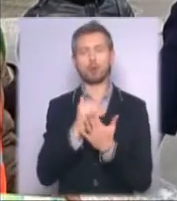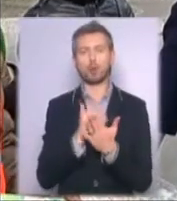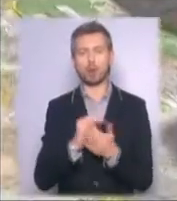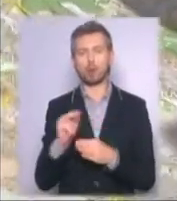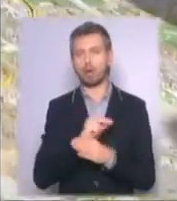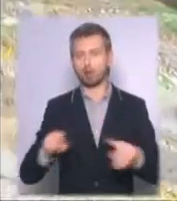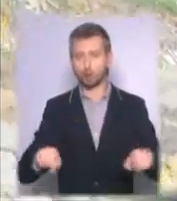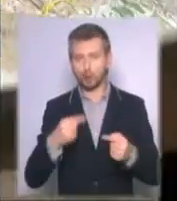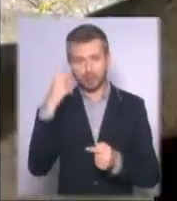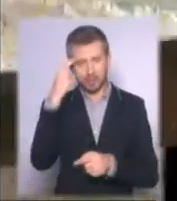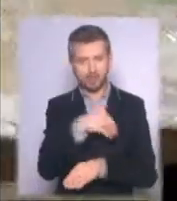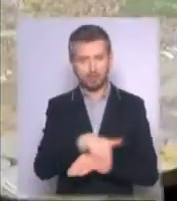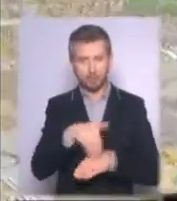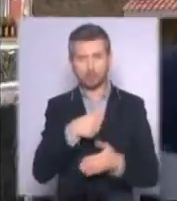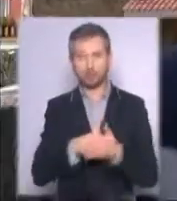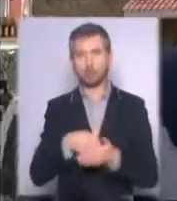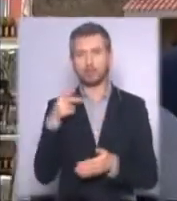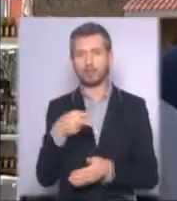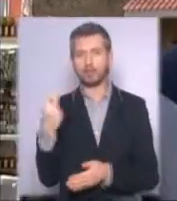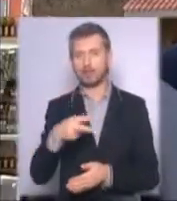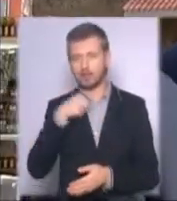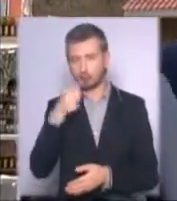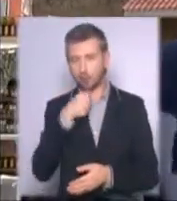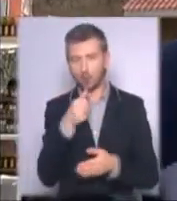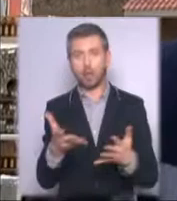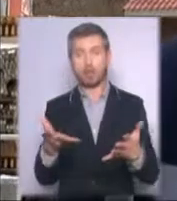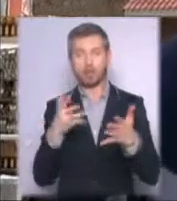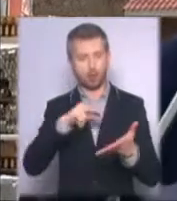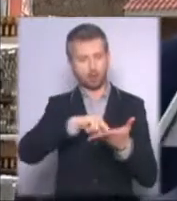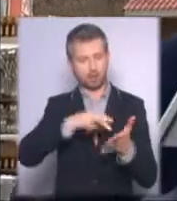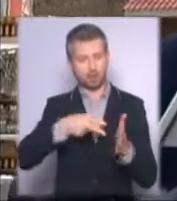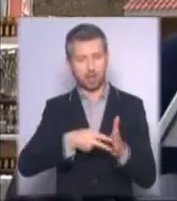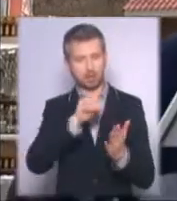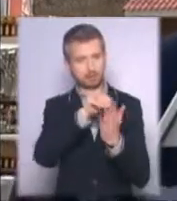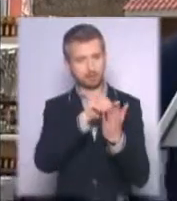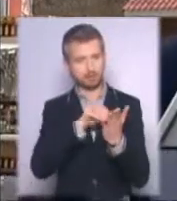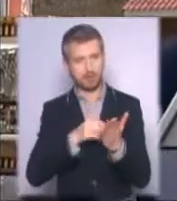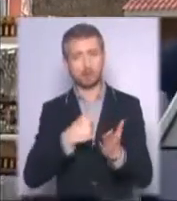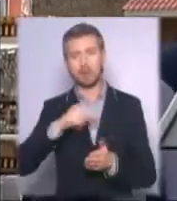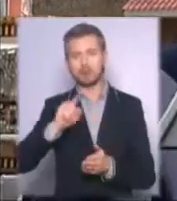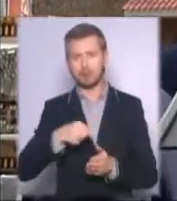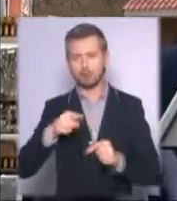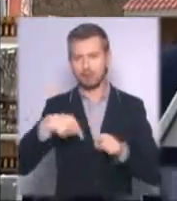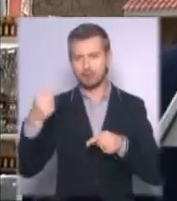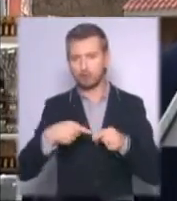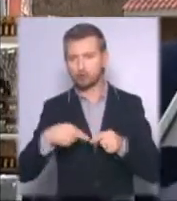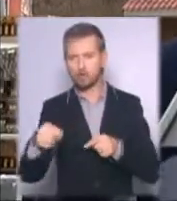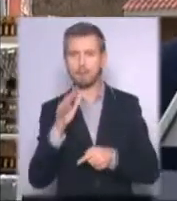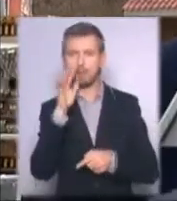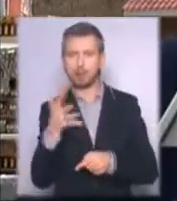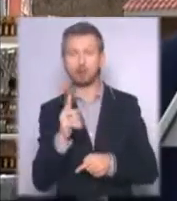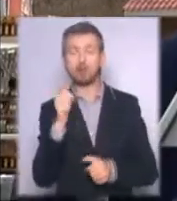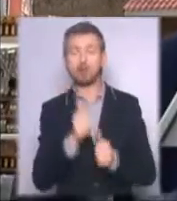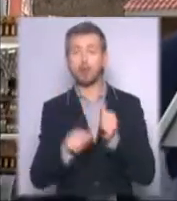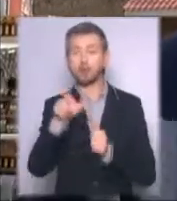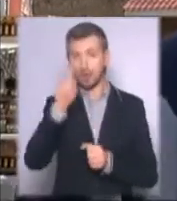до 2020 року. Чіткий план я требую на наступні 5 років, щоб кожен з київлян чітко знав. Якщо в